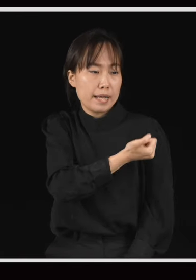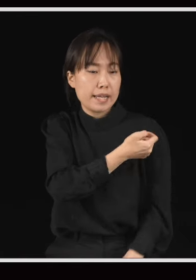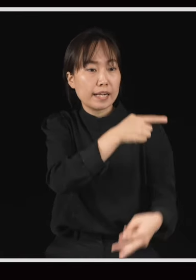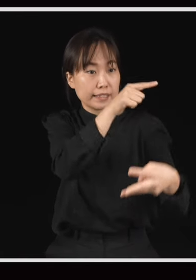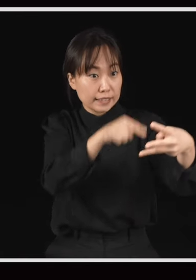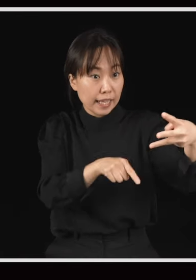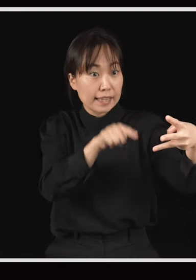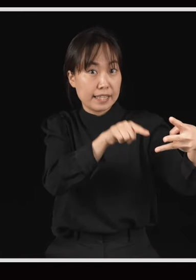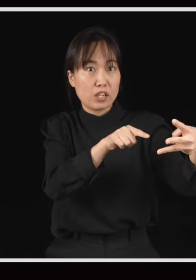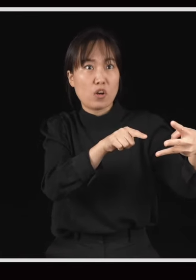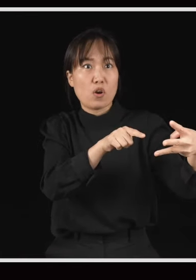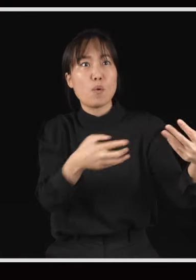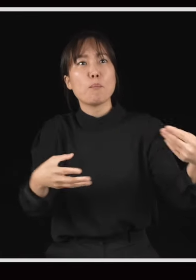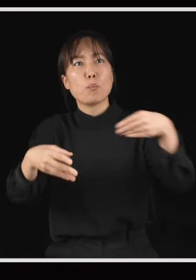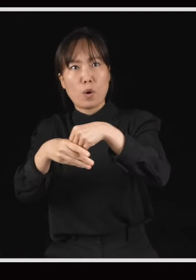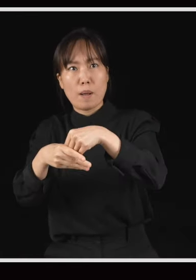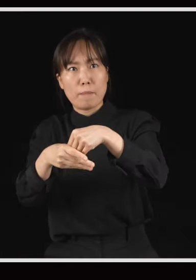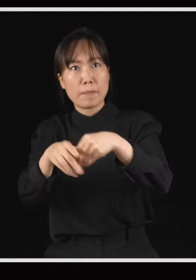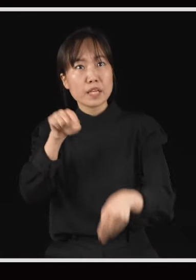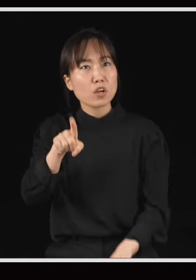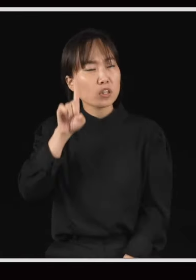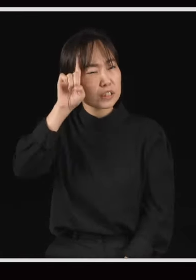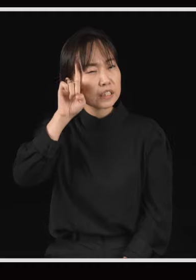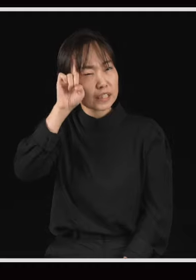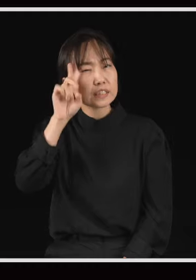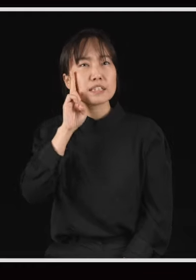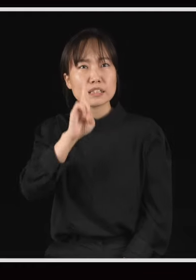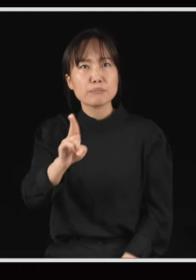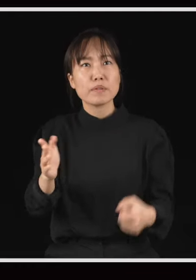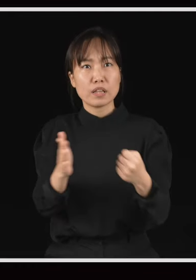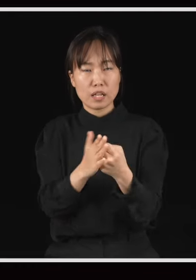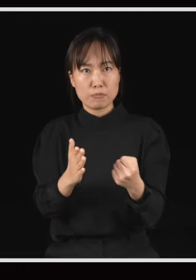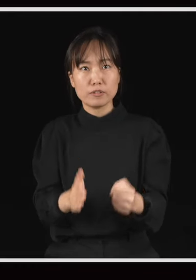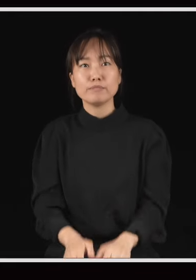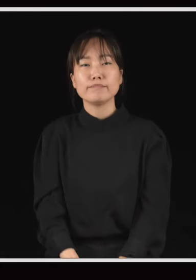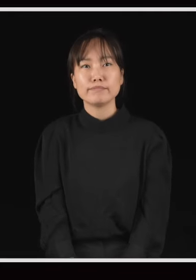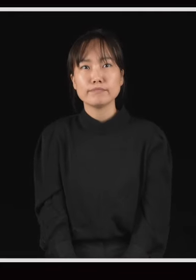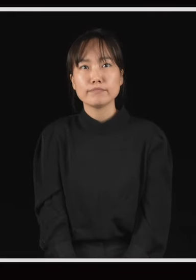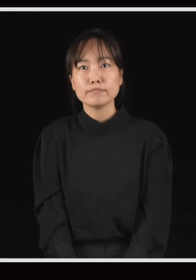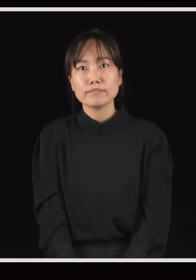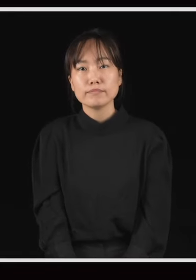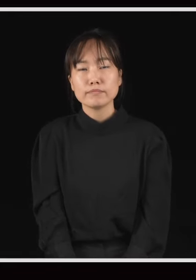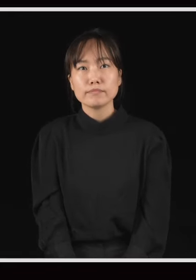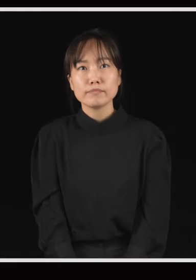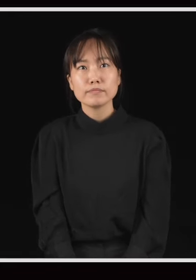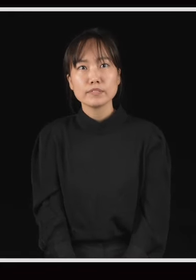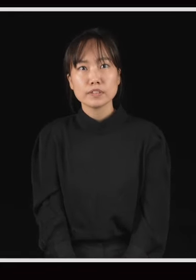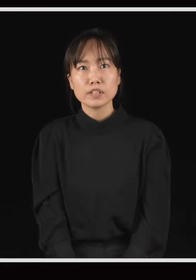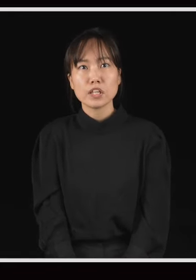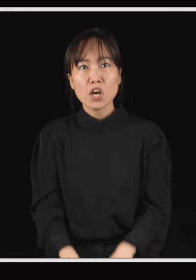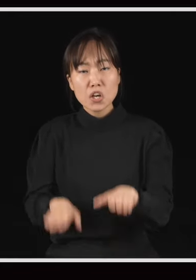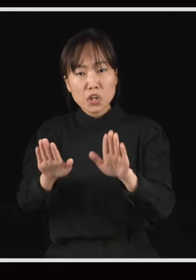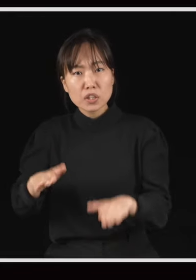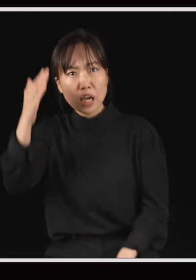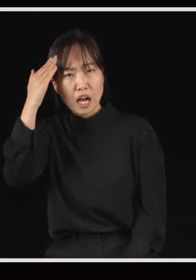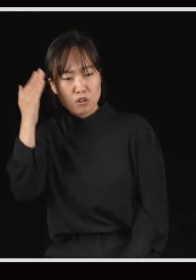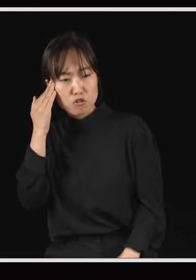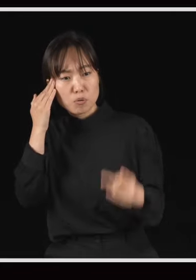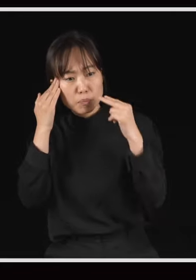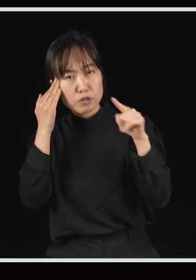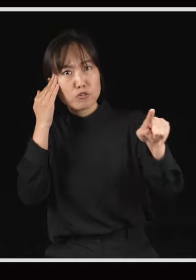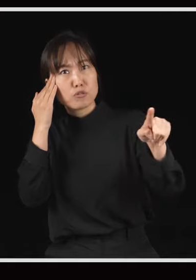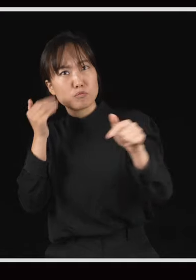사용, 마약, 스트레스 레벨이 끝까지 뚫고 올라가서 발생하는 이 세 가지로 보는데 이 세 가지가 우리나라도